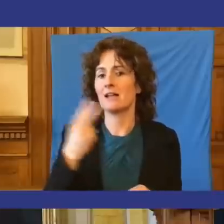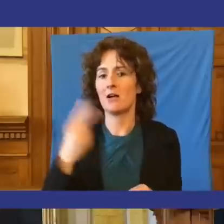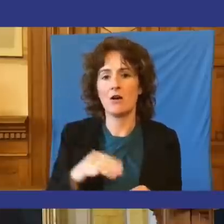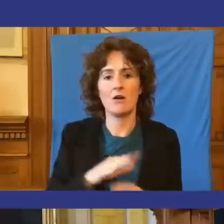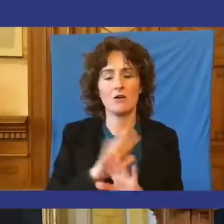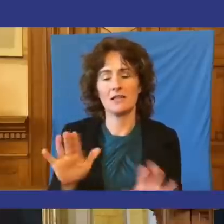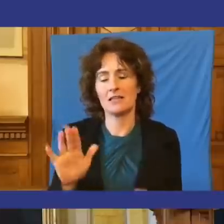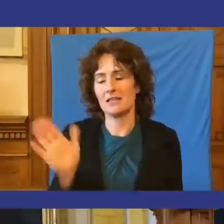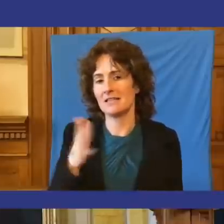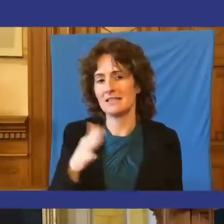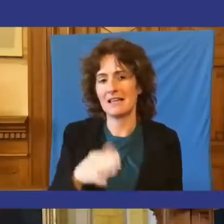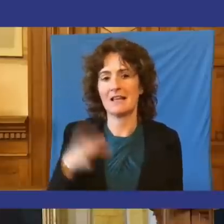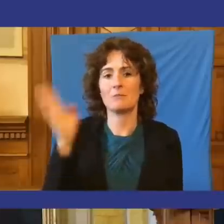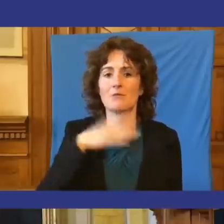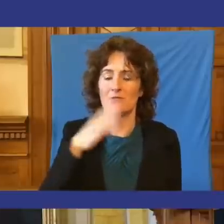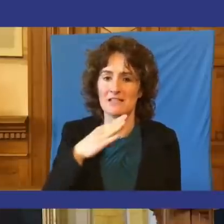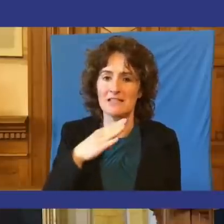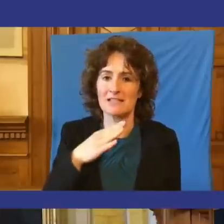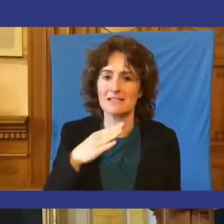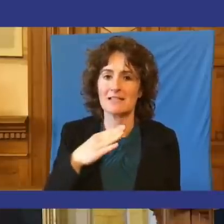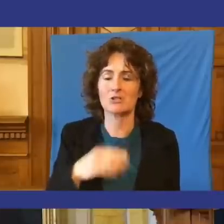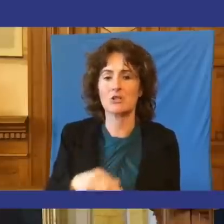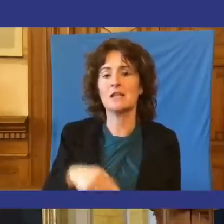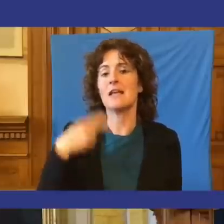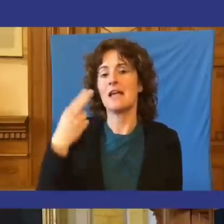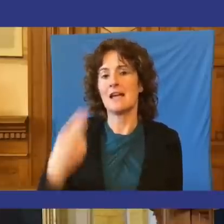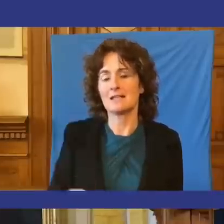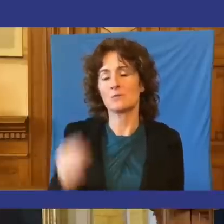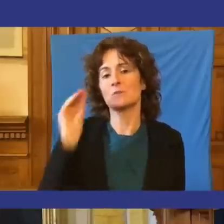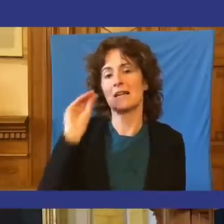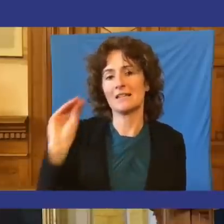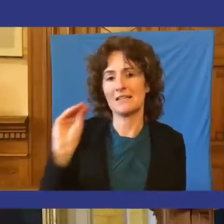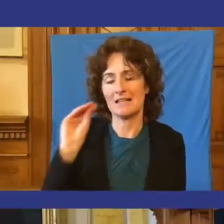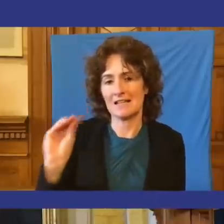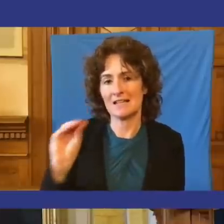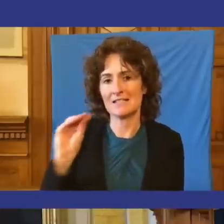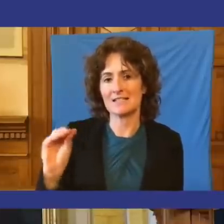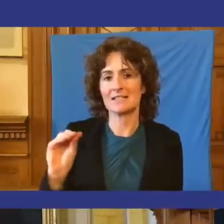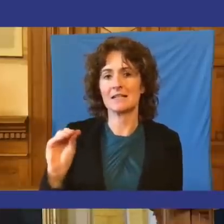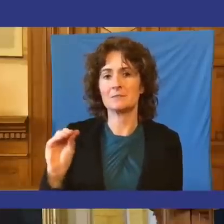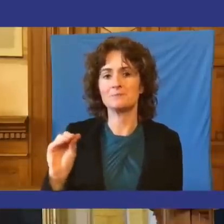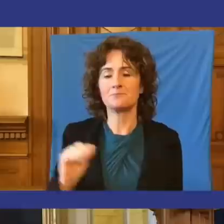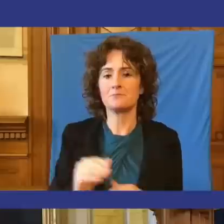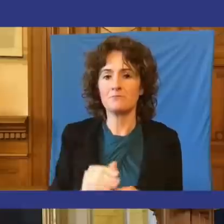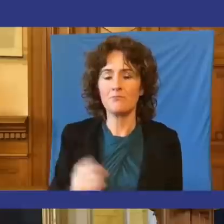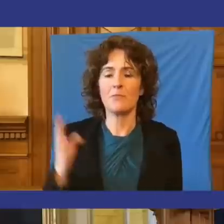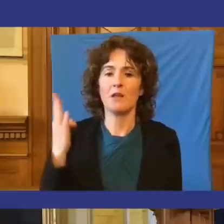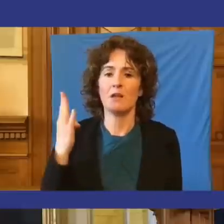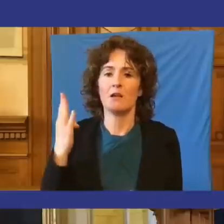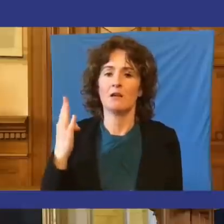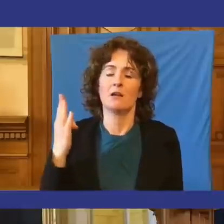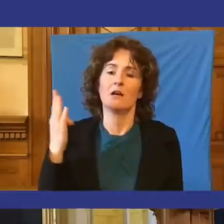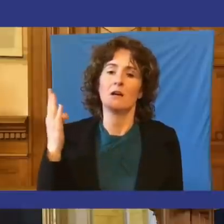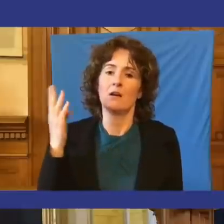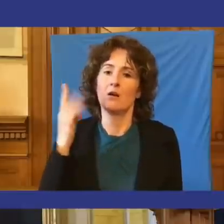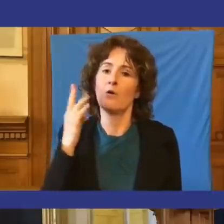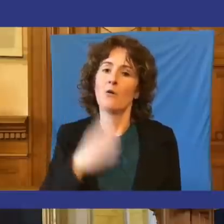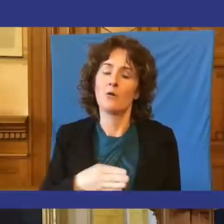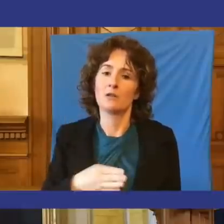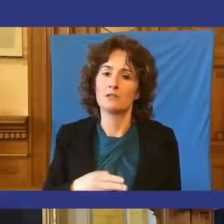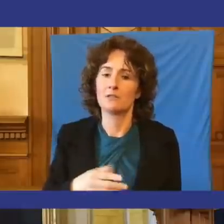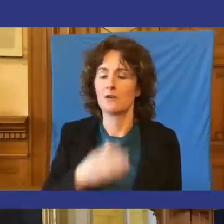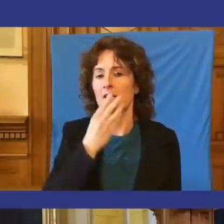az ügyvédemet, és megkérdeztem, hogy tud-e olyat, aki esetleg elvállalná ezt, és ő ajánlotta a saját lányát. Ez nem bepasszírozás,